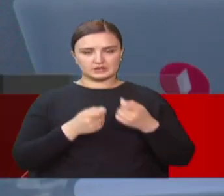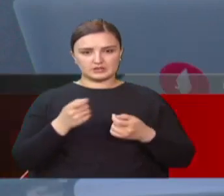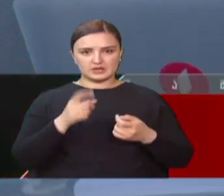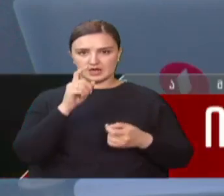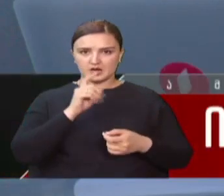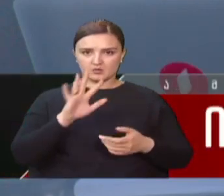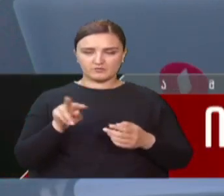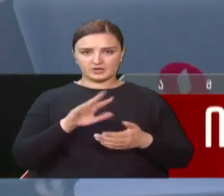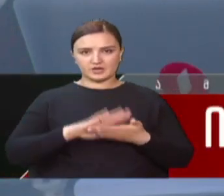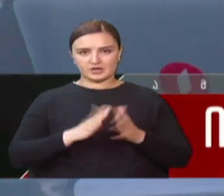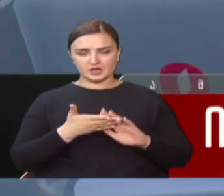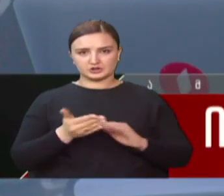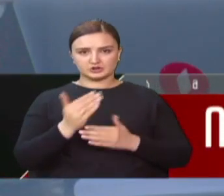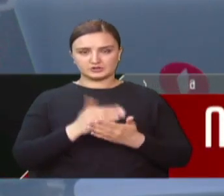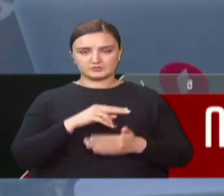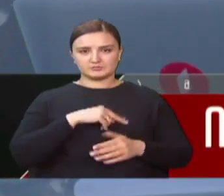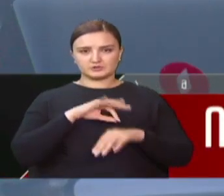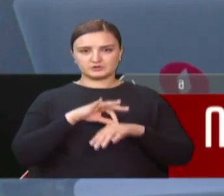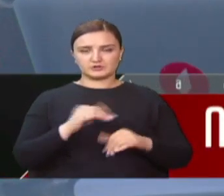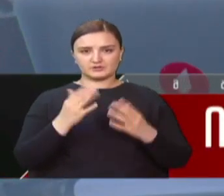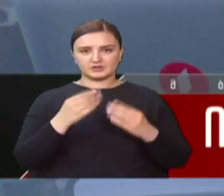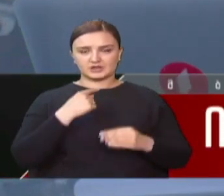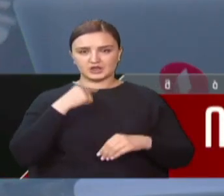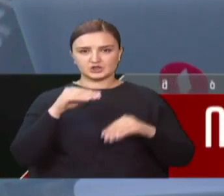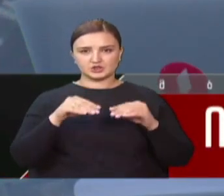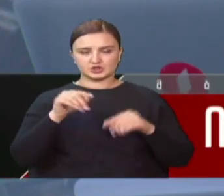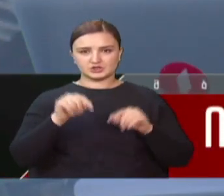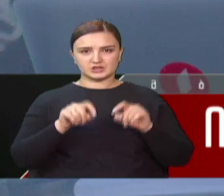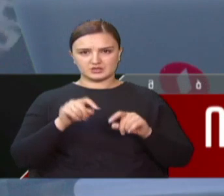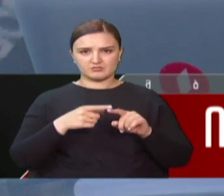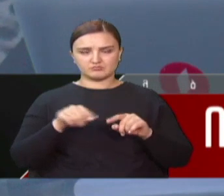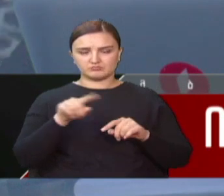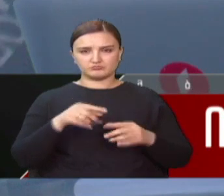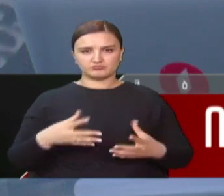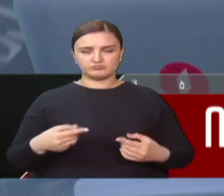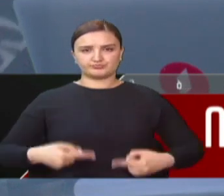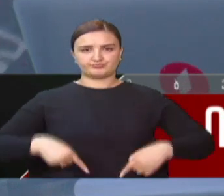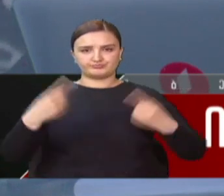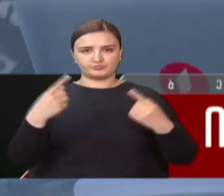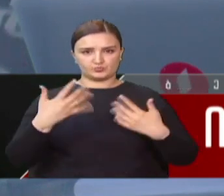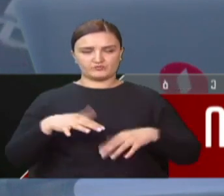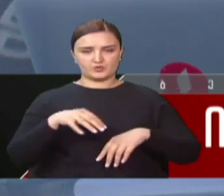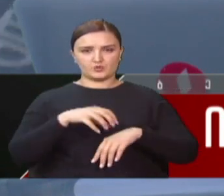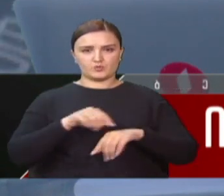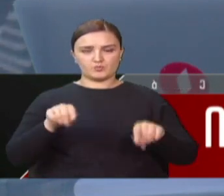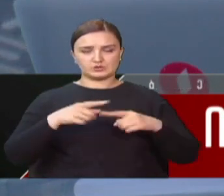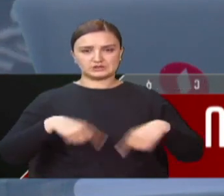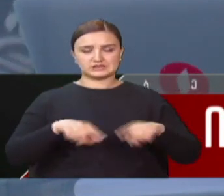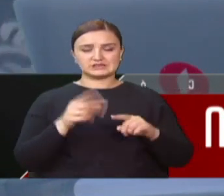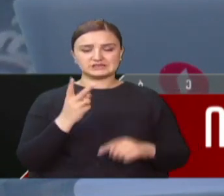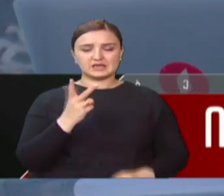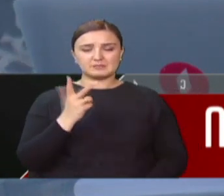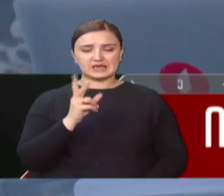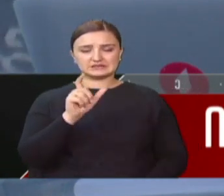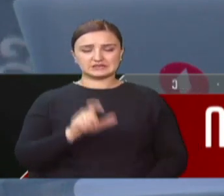გაუგებრობა თუ გარიგების შედეგი პარლამენტში ჩატარებულმა დღევანდელმა კენჭისყრამ ოპოზიციაში შიდა დაპირისპირება გამოიწვია. საბჭოს წევრობის სამი კანდიდატის